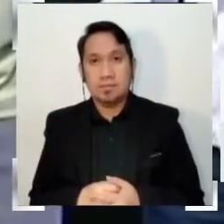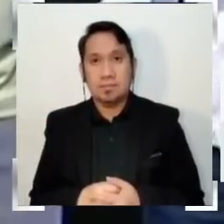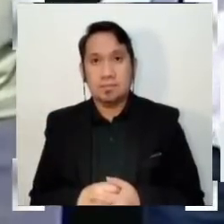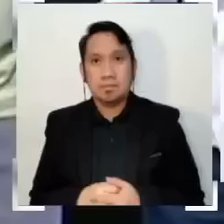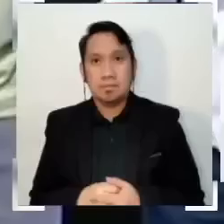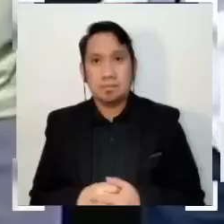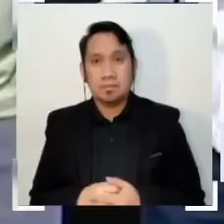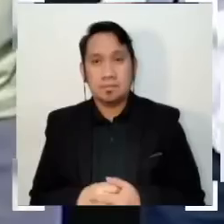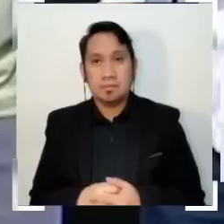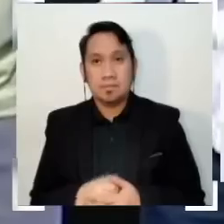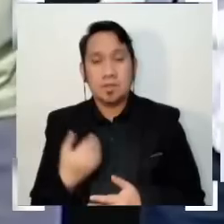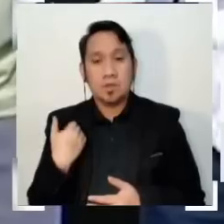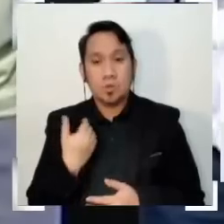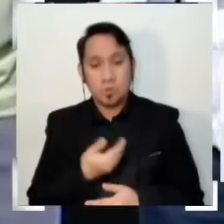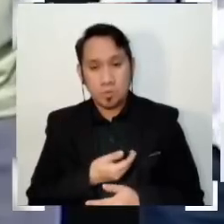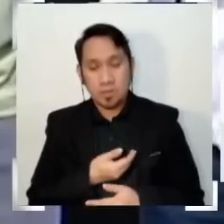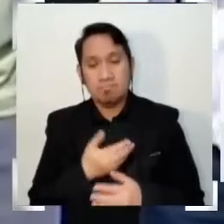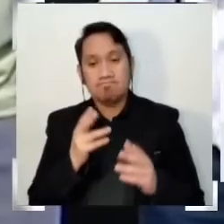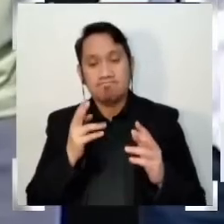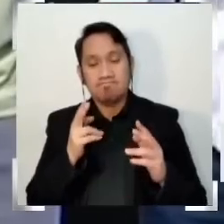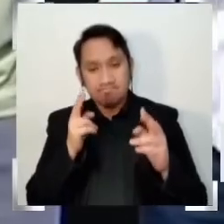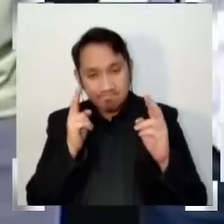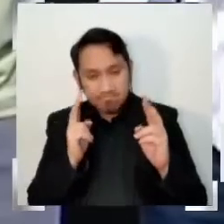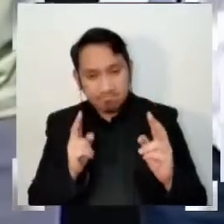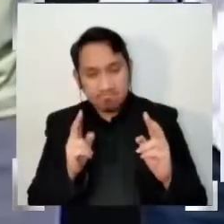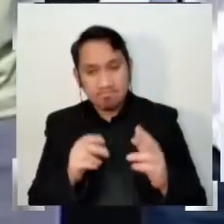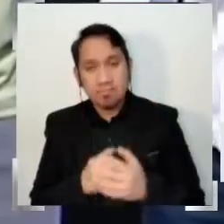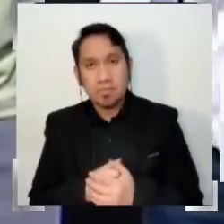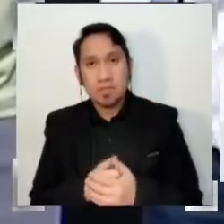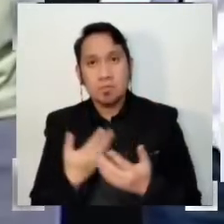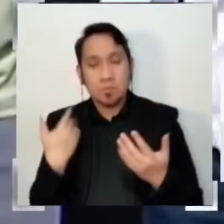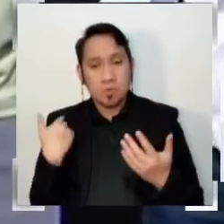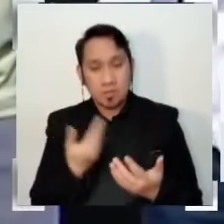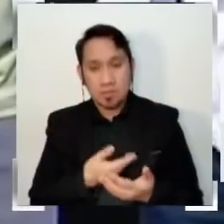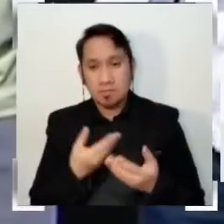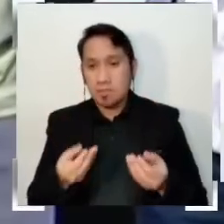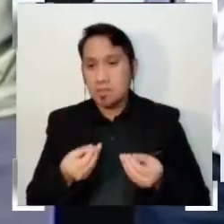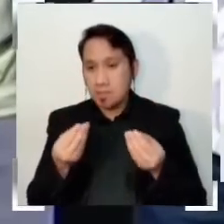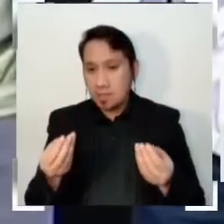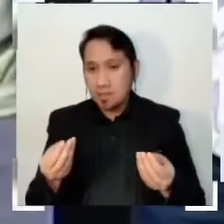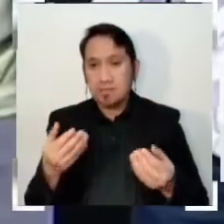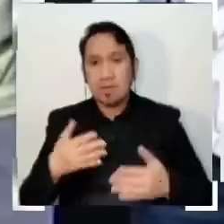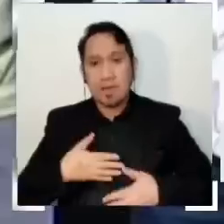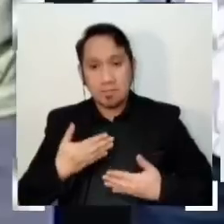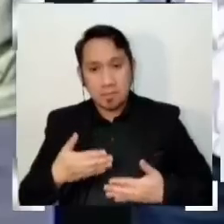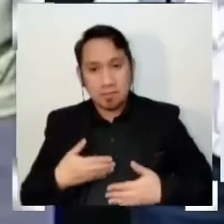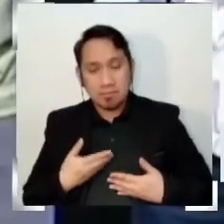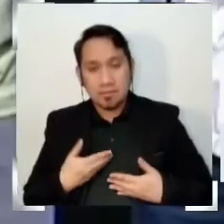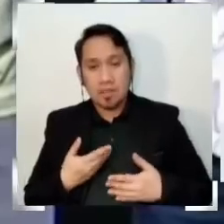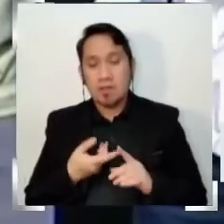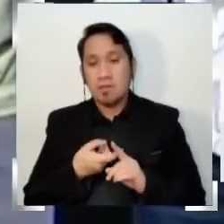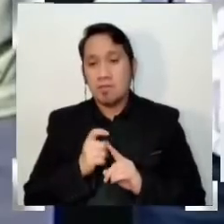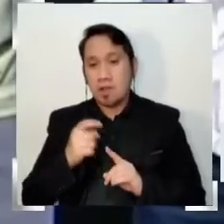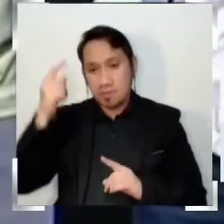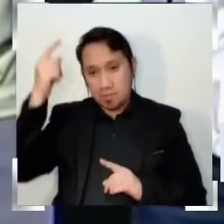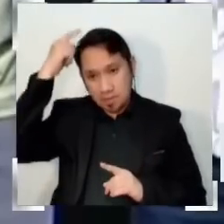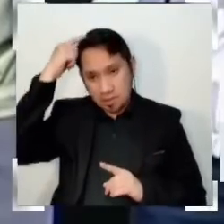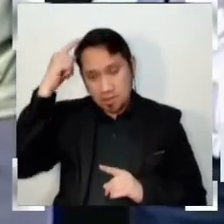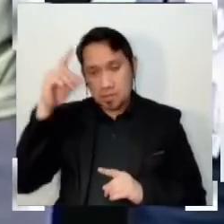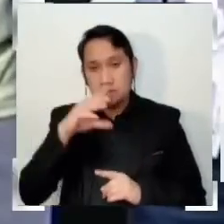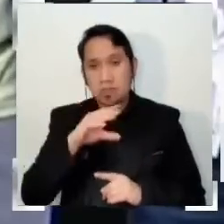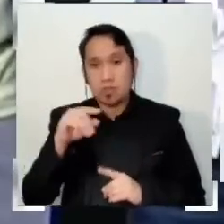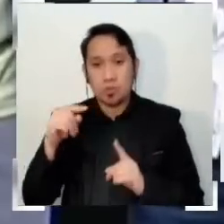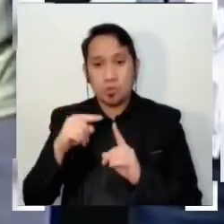Karangalan po namin na kami nakapaghatid ng tuwa't saya mula Batanes hanggang Hulo at